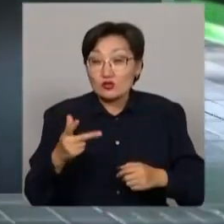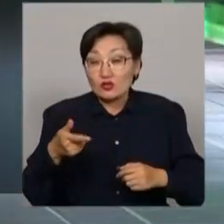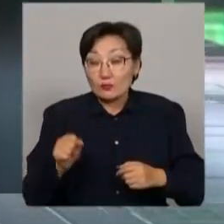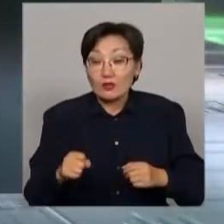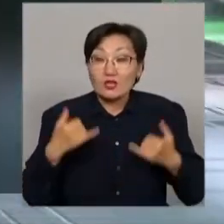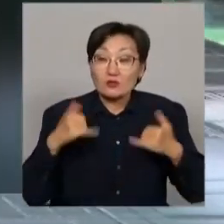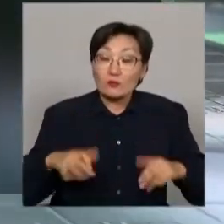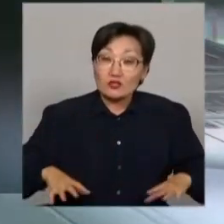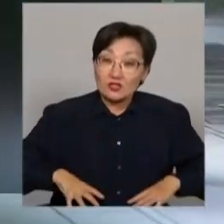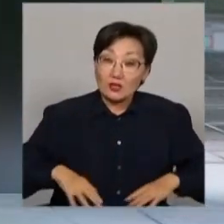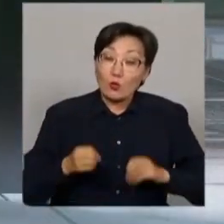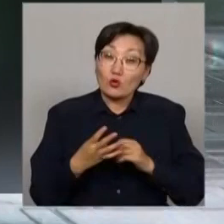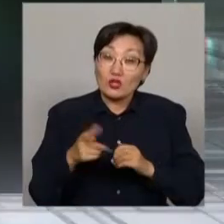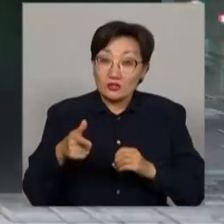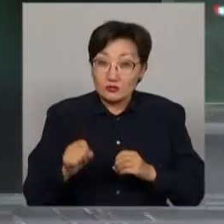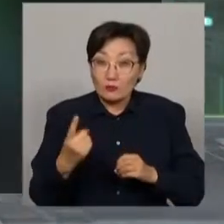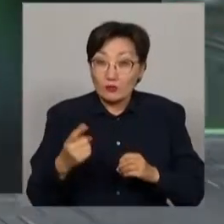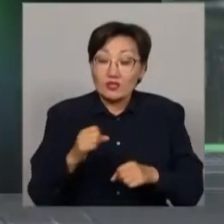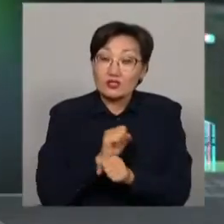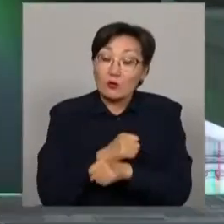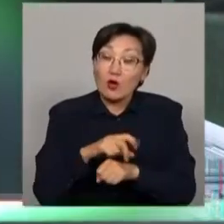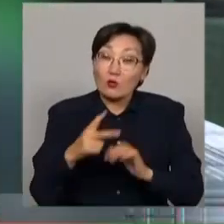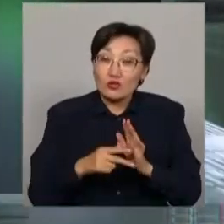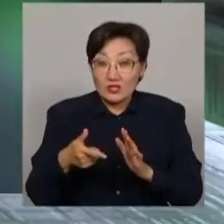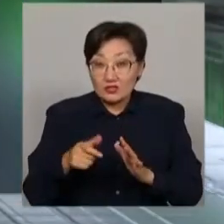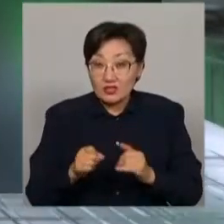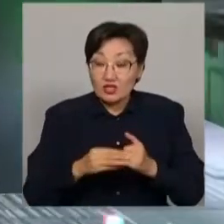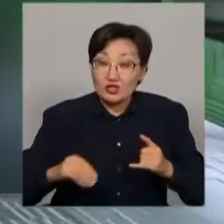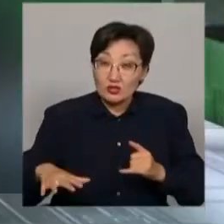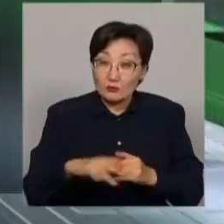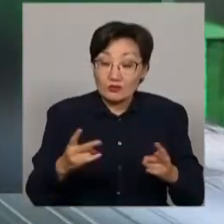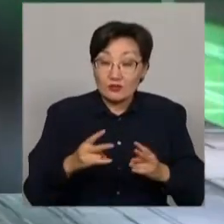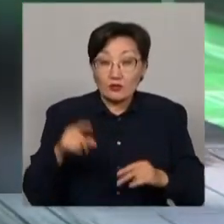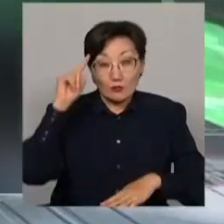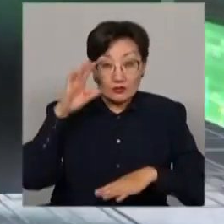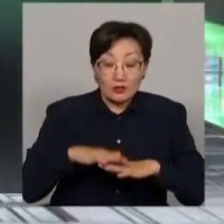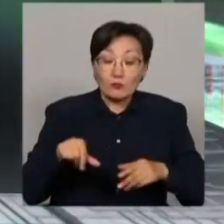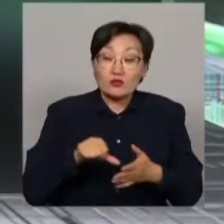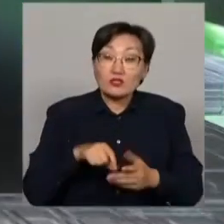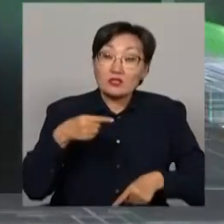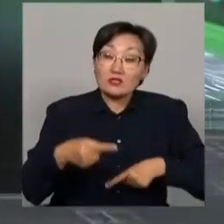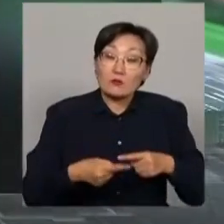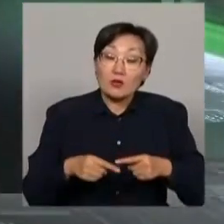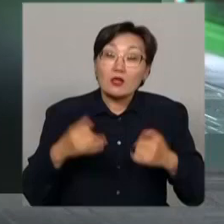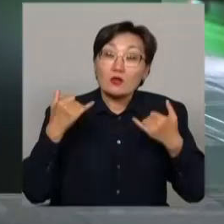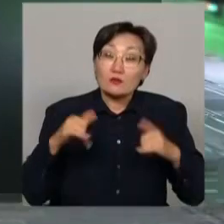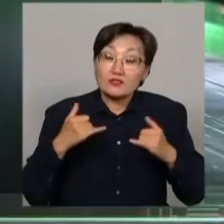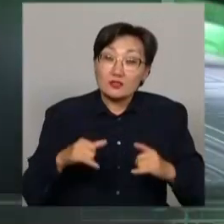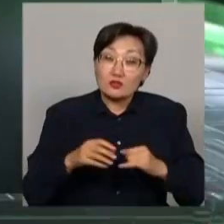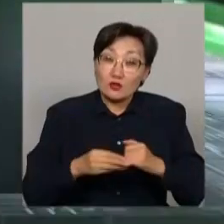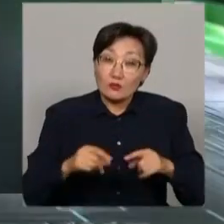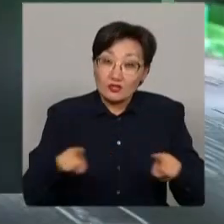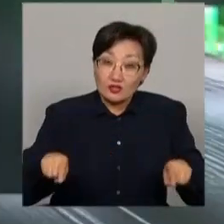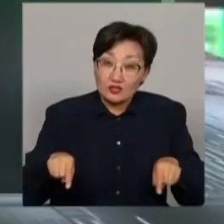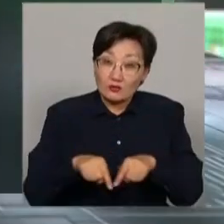қара мен жылқыға 14 гектар, бір түйеге 18 гектар жайылым жер қажет. Әкімдік өкілдері осы арқылы мал басы мен учаске көлемін